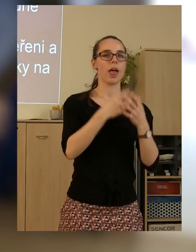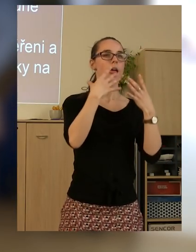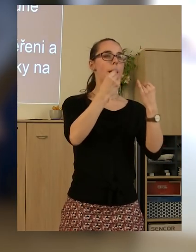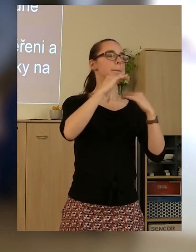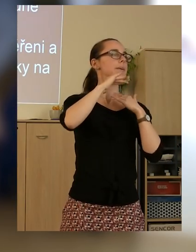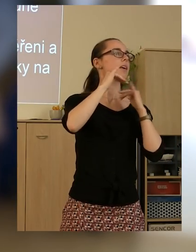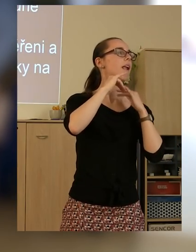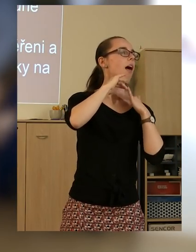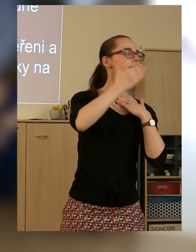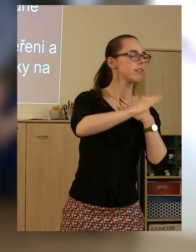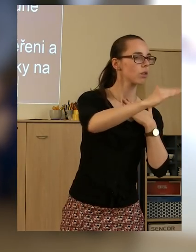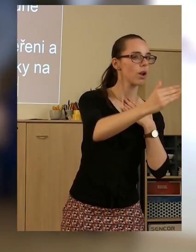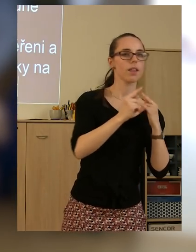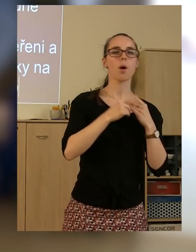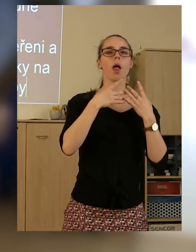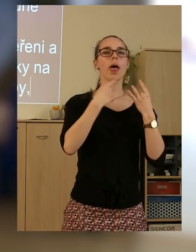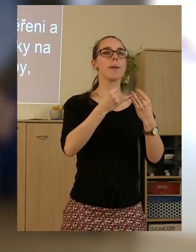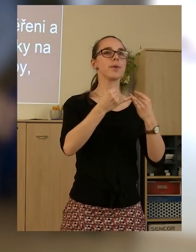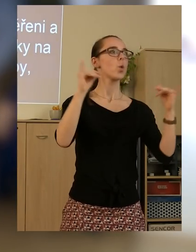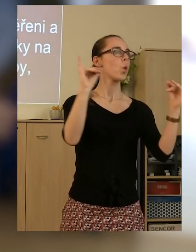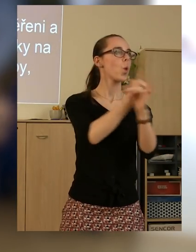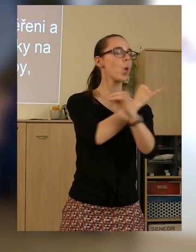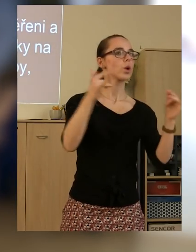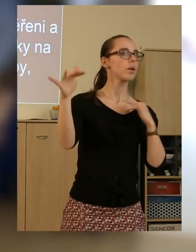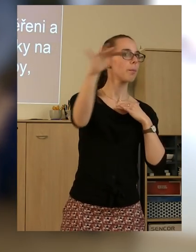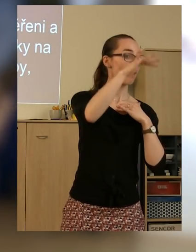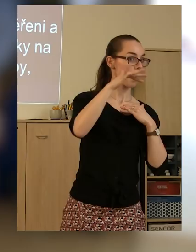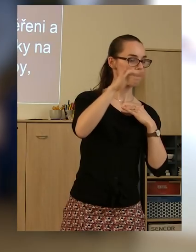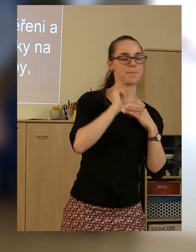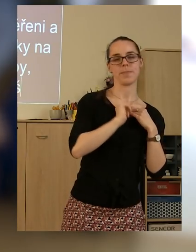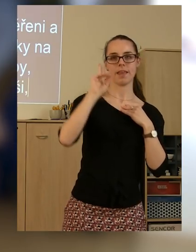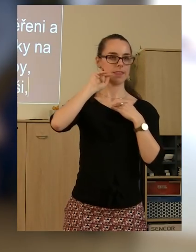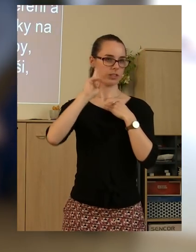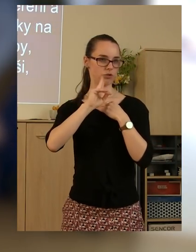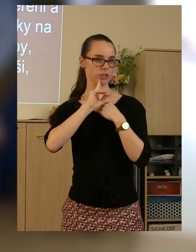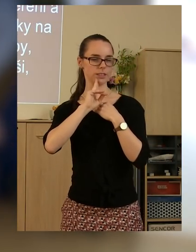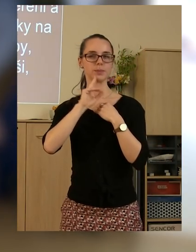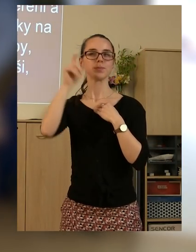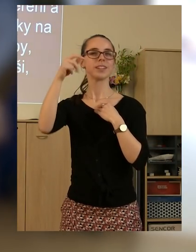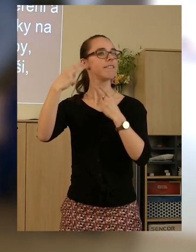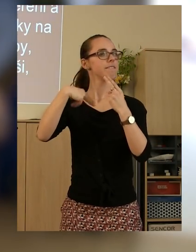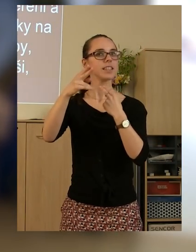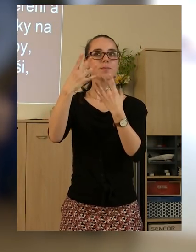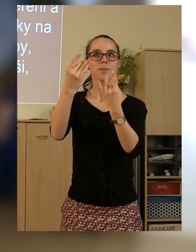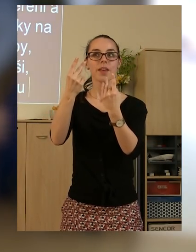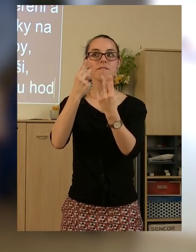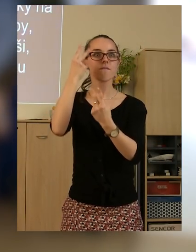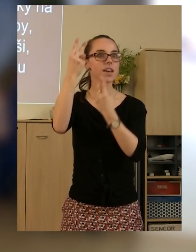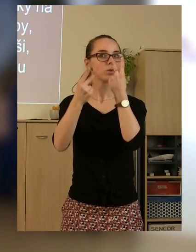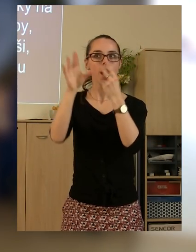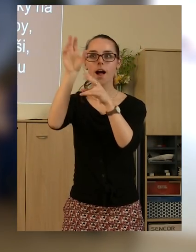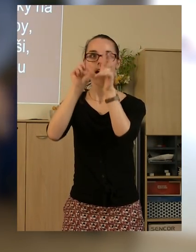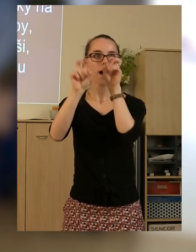která vlastně vytváří a dotýká se duše. Zatímco lidi, kteří neslyší, jsou hodně opřený o vizuální zážitek. Troufám si